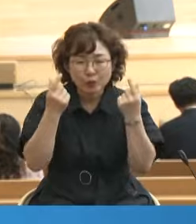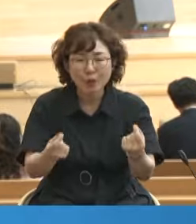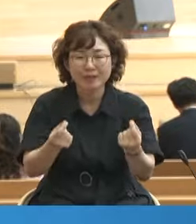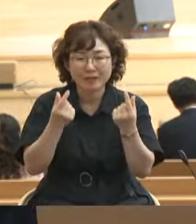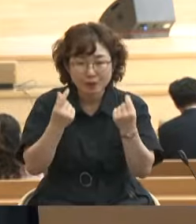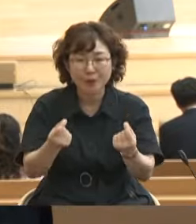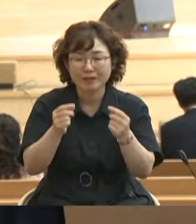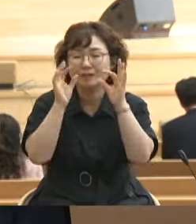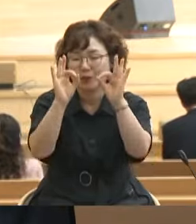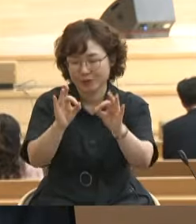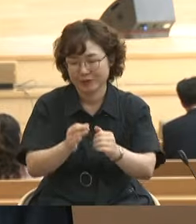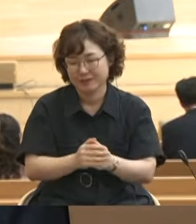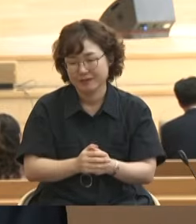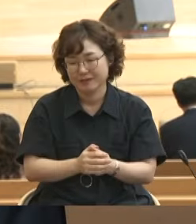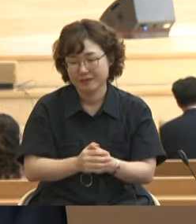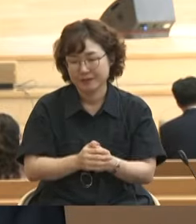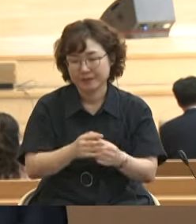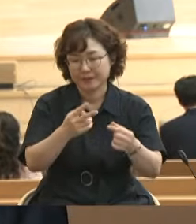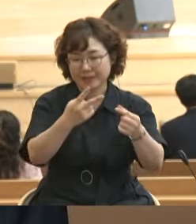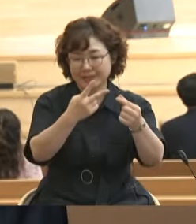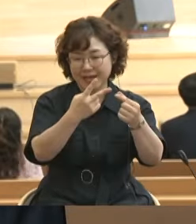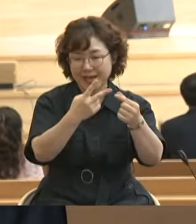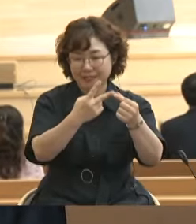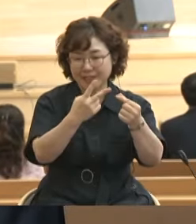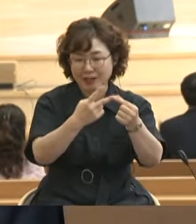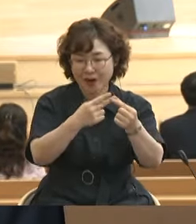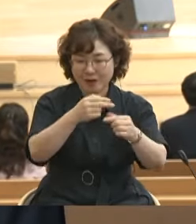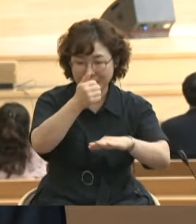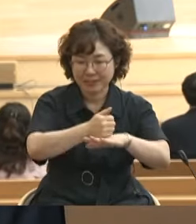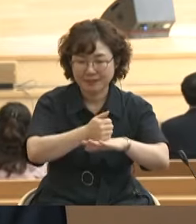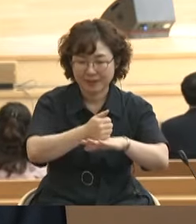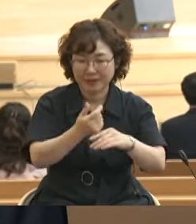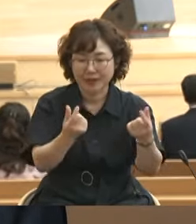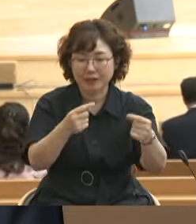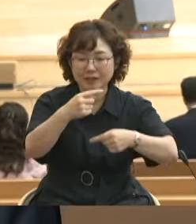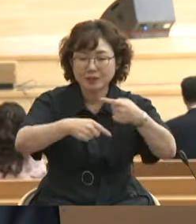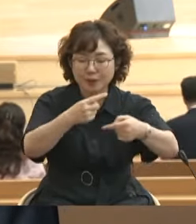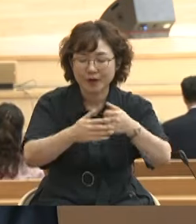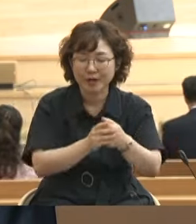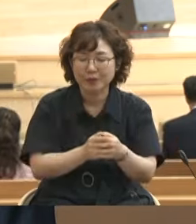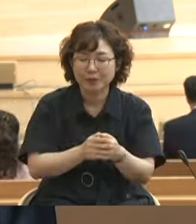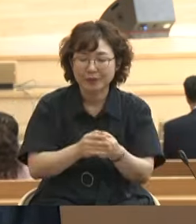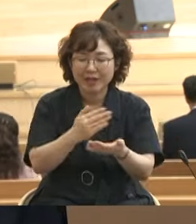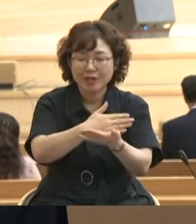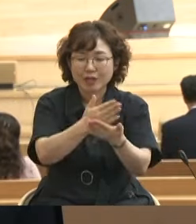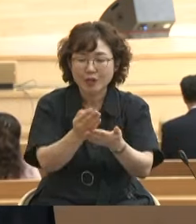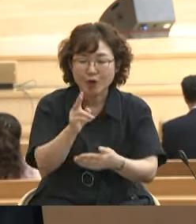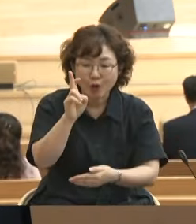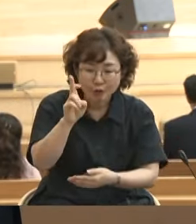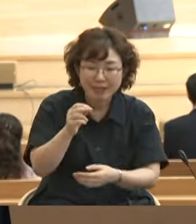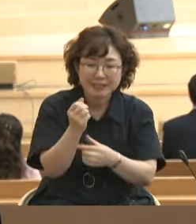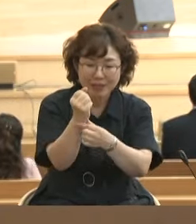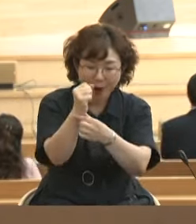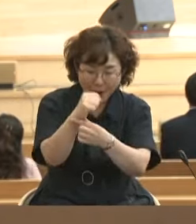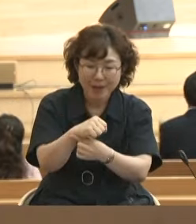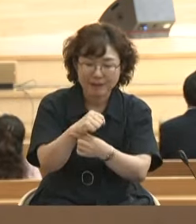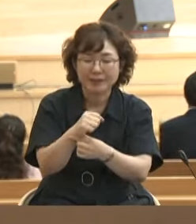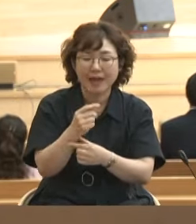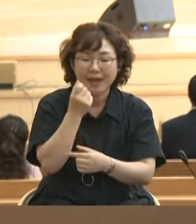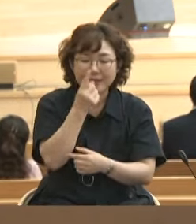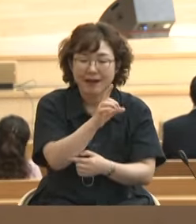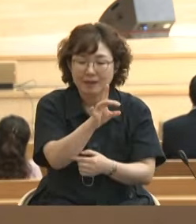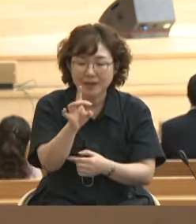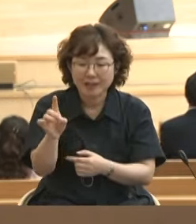있는 거 똑같이. 2절 말미를 마저 읽어보십시다. 열두 가지 열매를 시작. 열두 가지 열매를